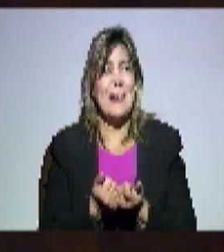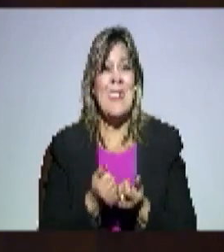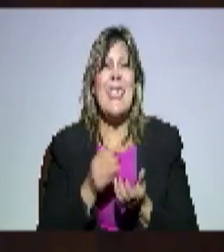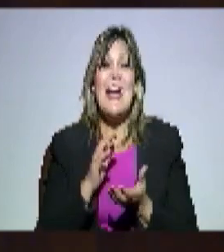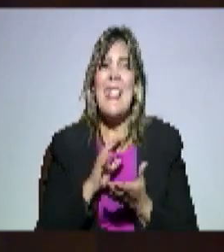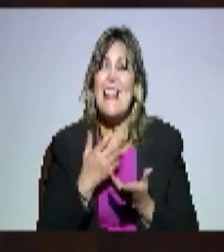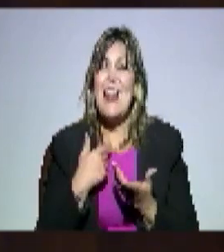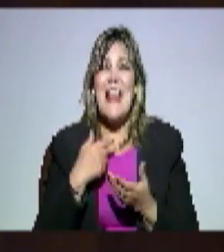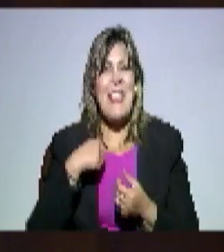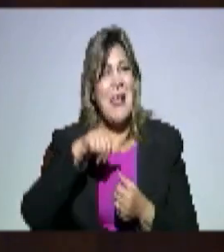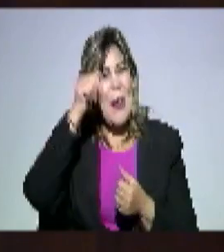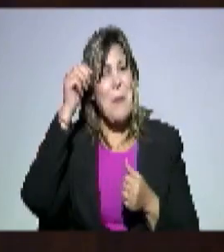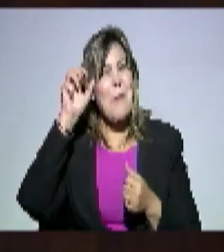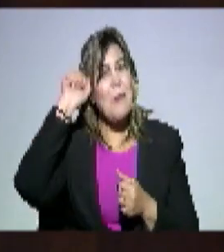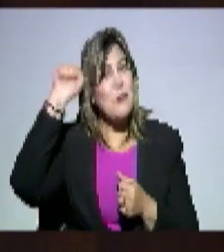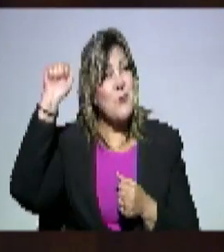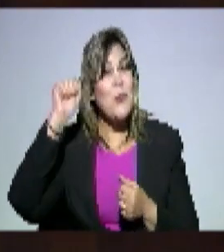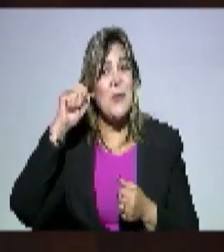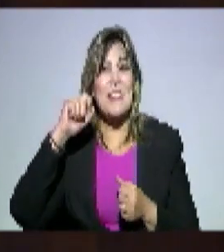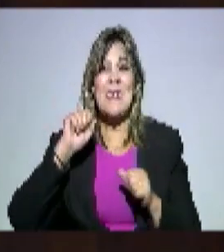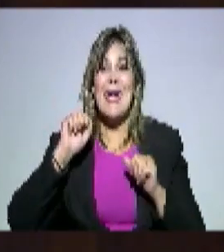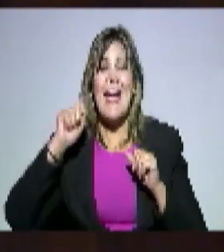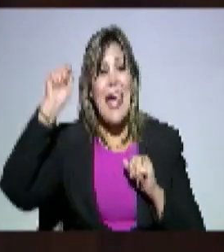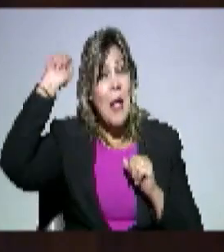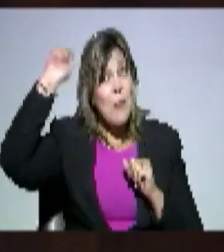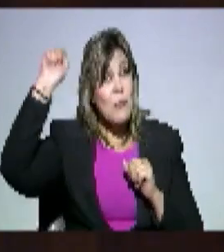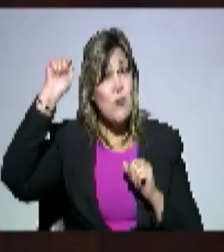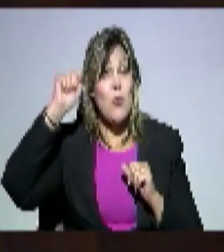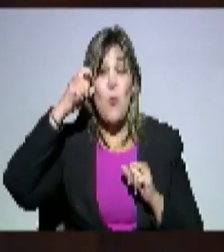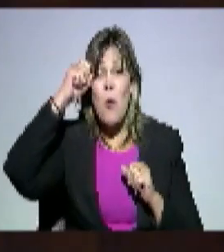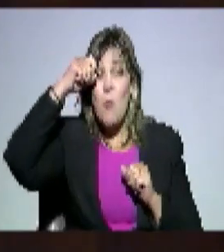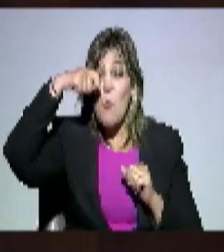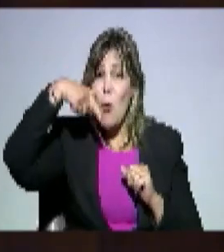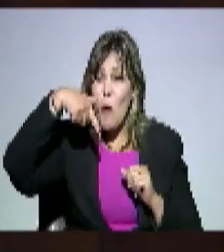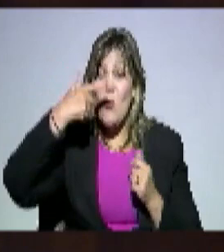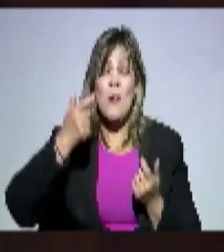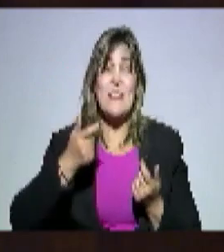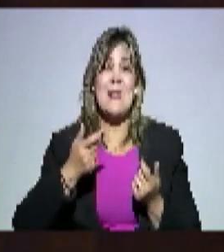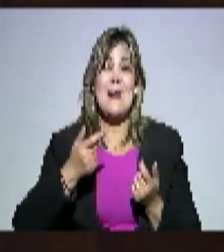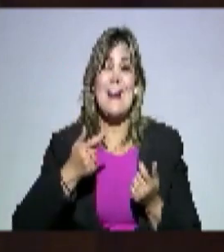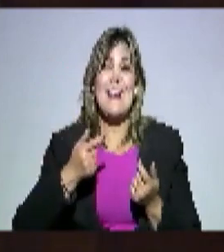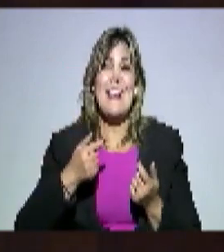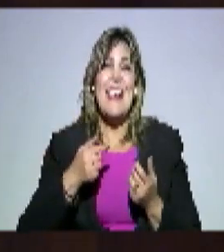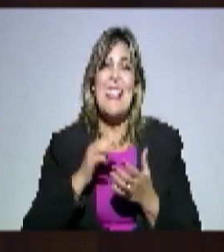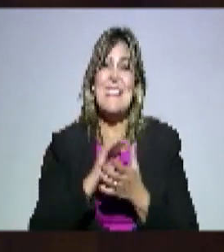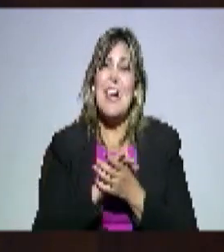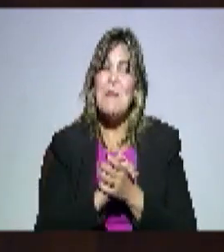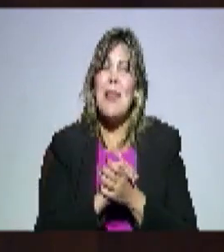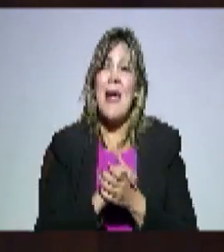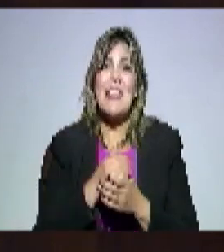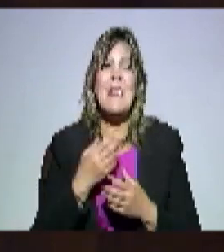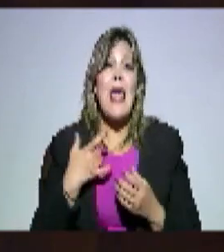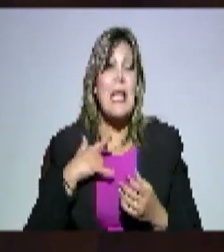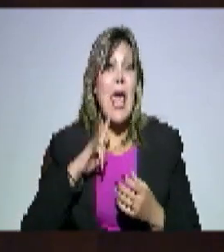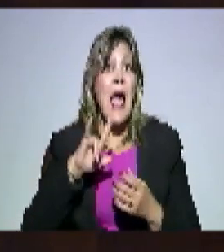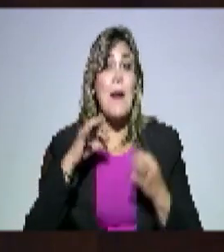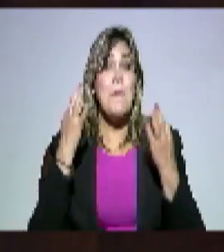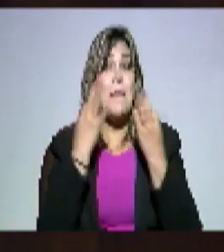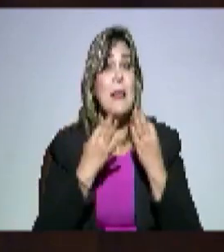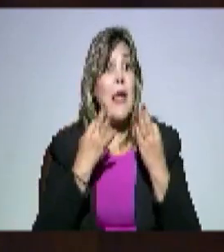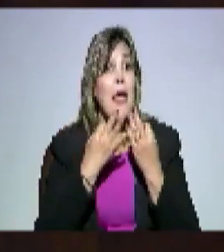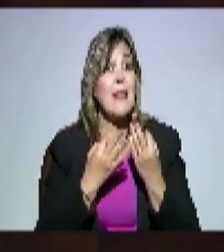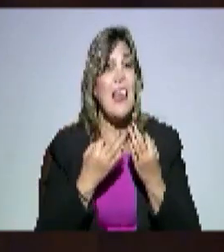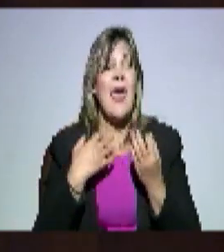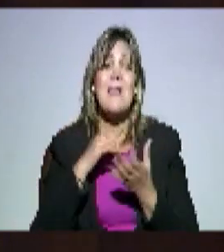بشوي و على البابا كرولس هتعلم الص صلاه اتصاحبت على اهل اسنا هتعلم محبه الاعداء اصحبت على